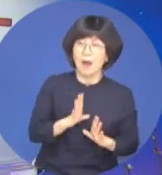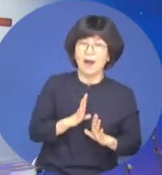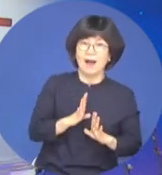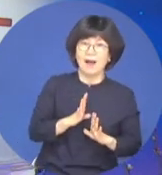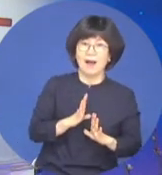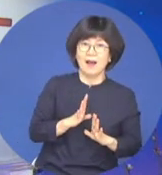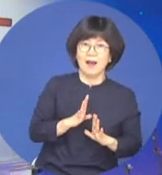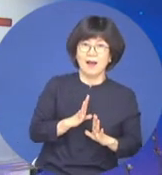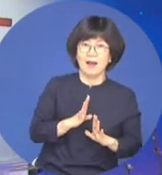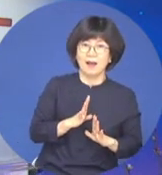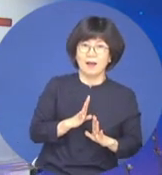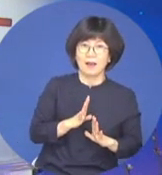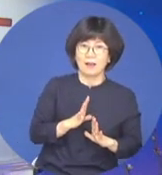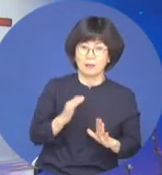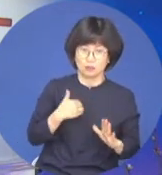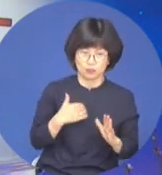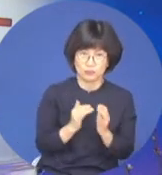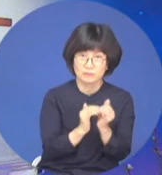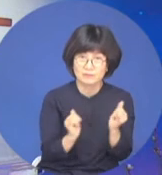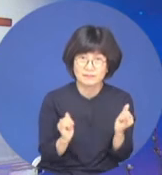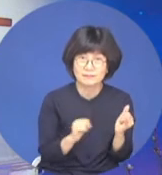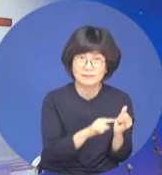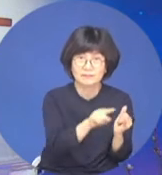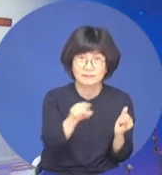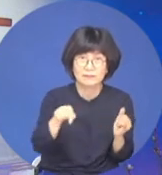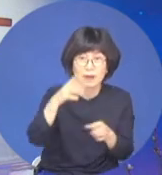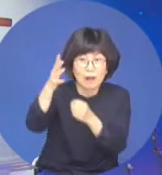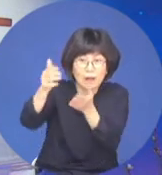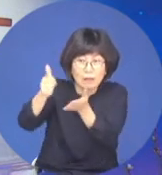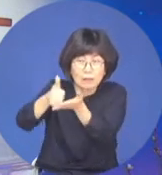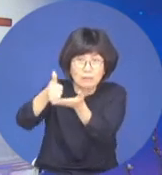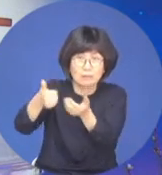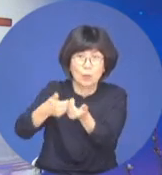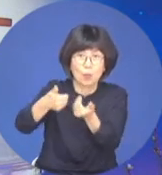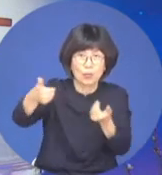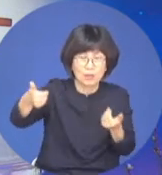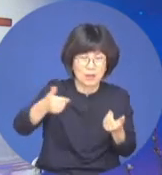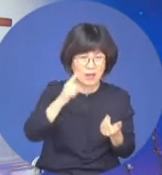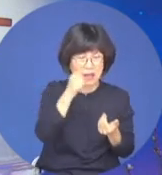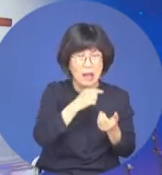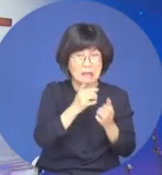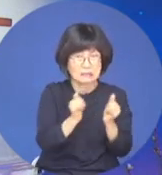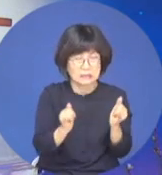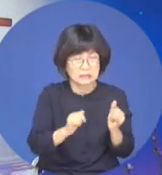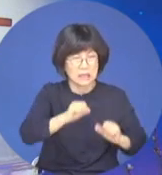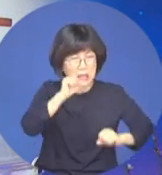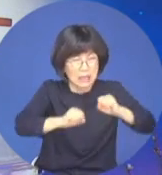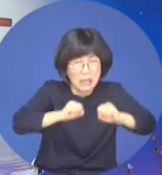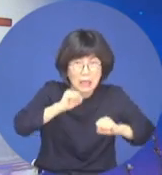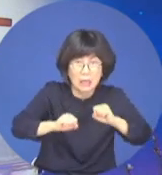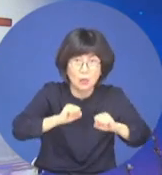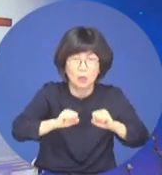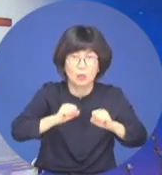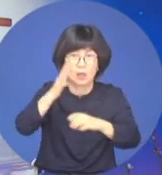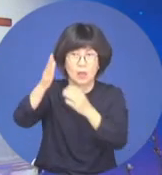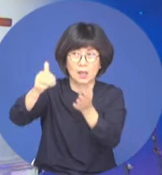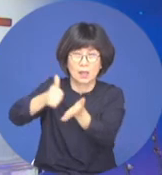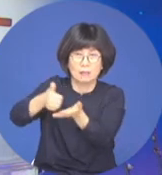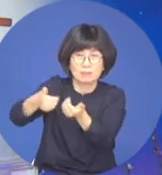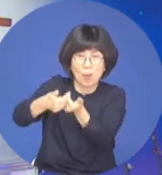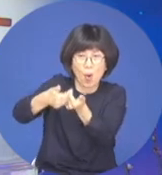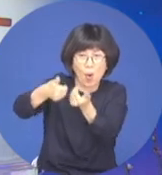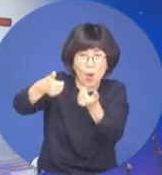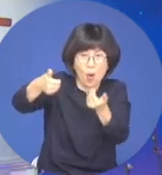아니 우리 백성이 이렇게 하나님을 떠나서 악을 행하고 악인이 돼가지고 하나님을 이렇게 떠나고 있어서 이렇게